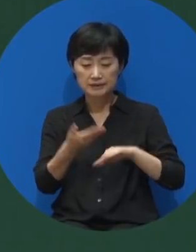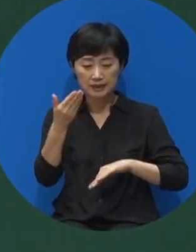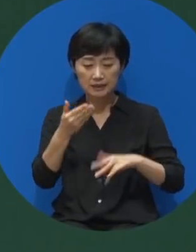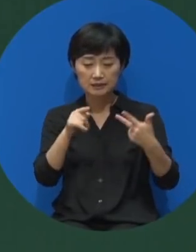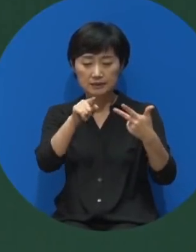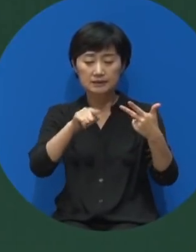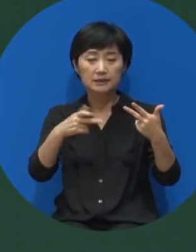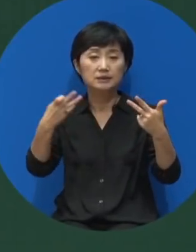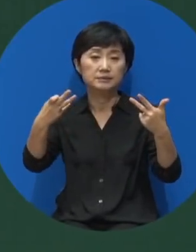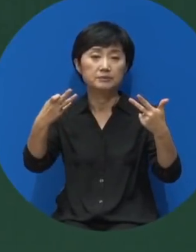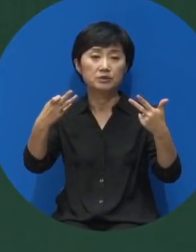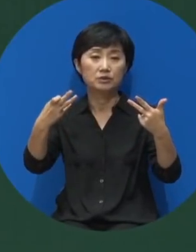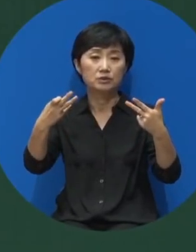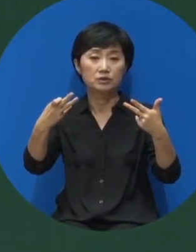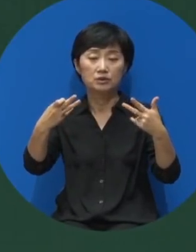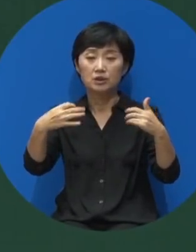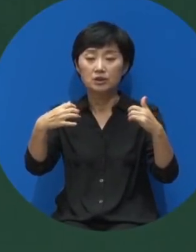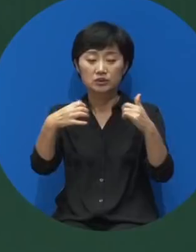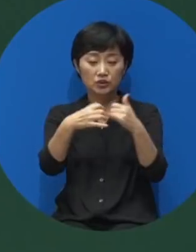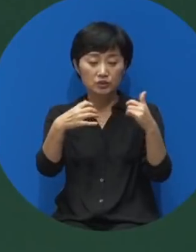완전히 전쟁이 그치고요.